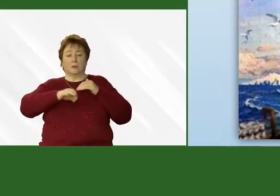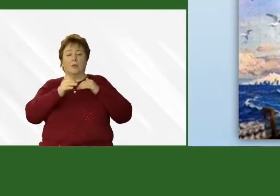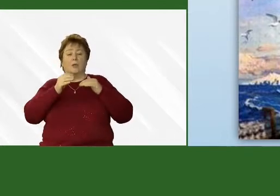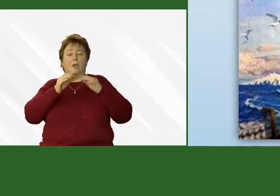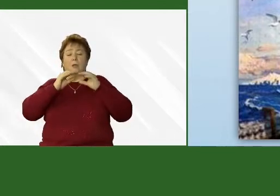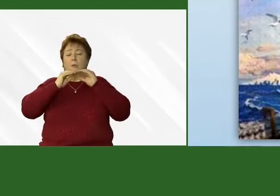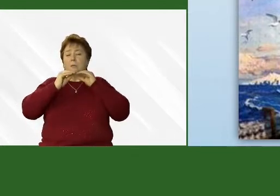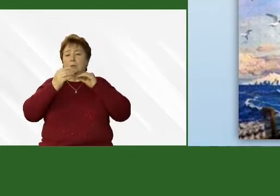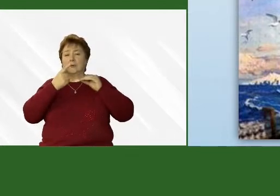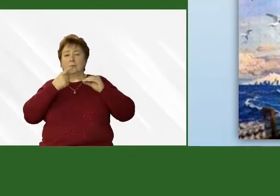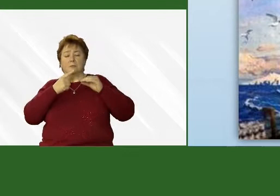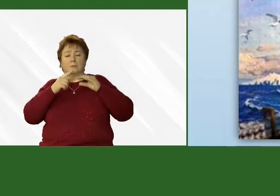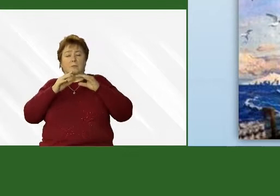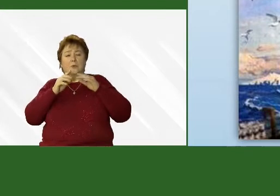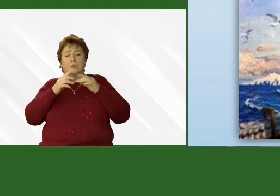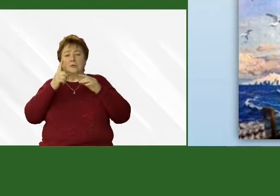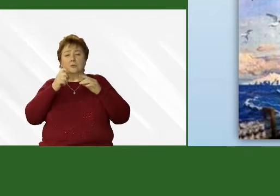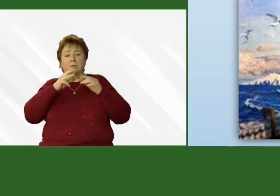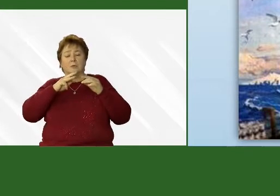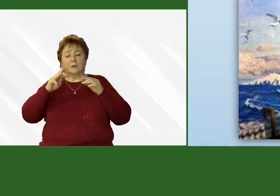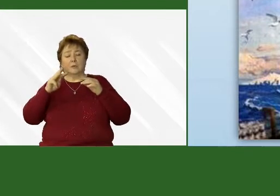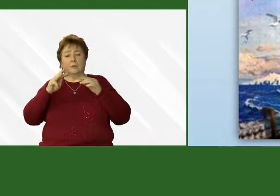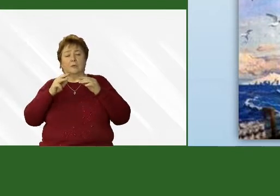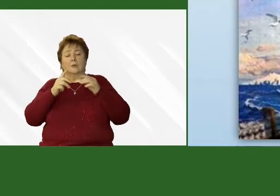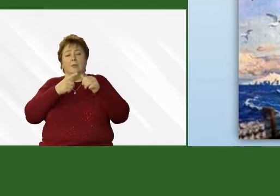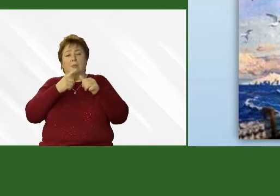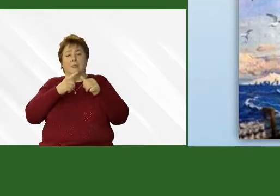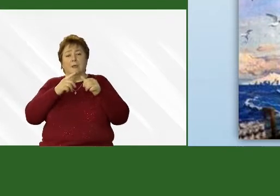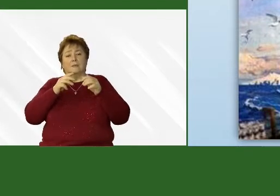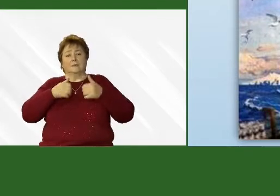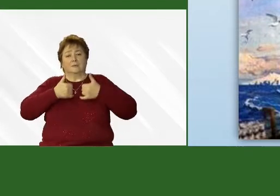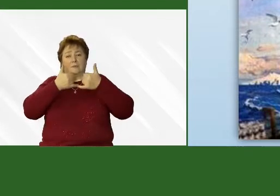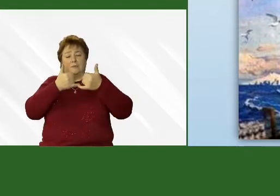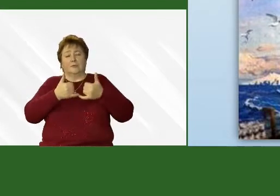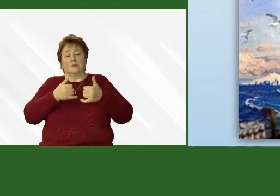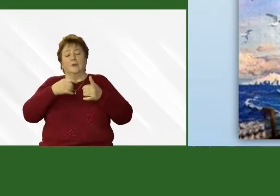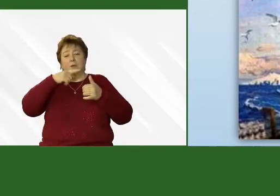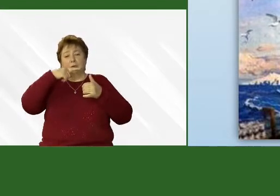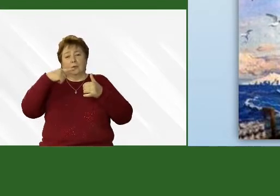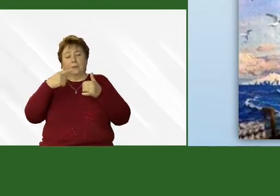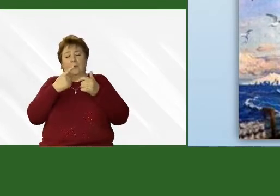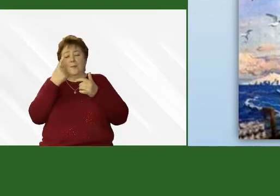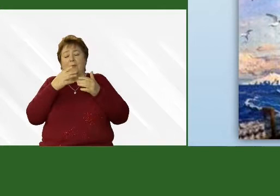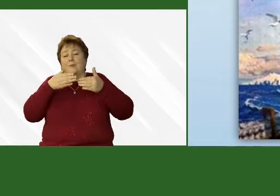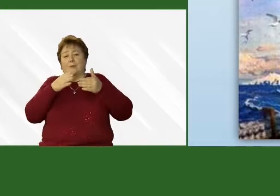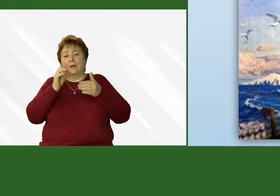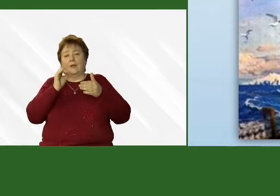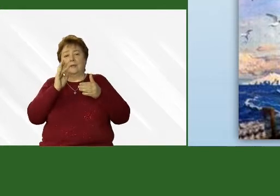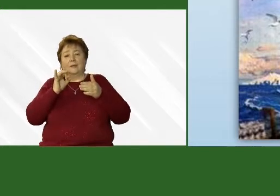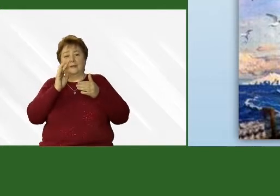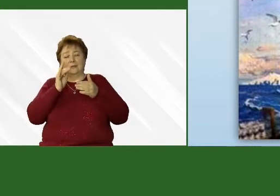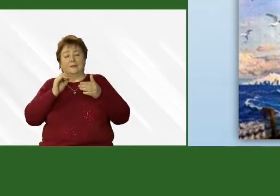языком почти на 100 километров. Назван в честь русского мореплавателя, одного из первооткрывателей